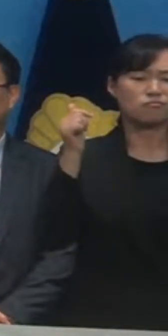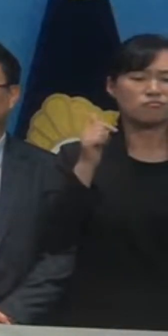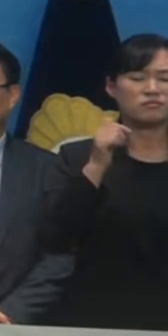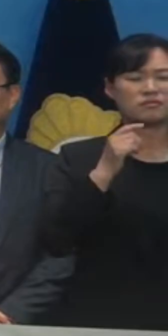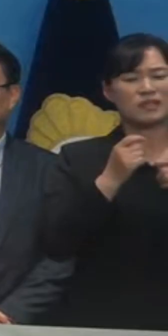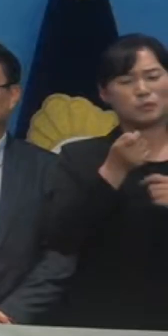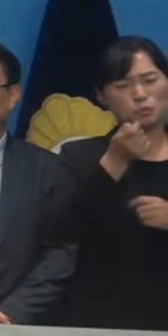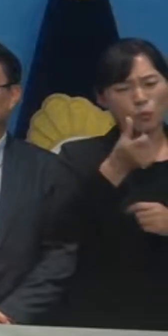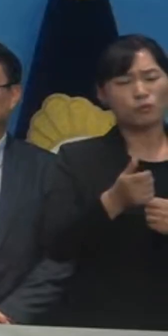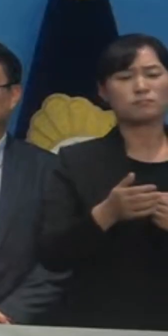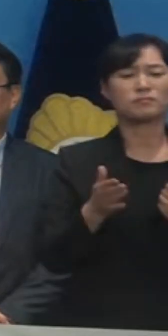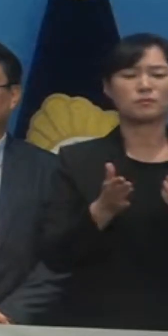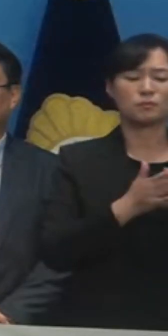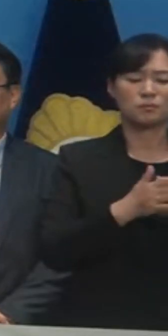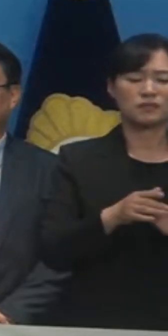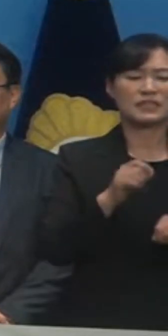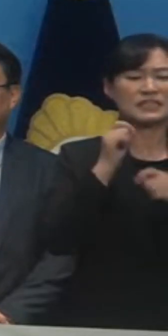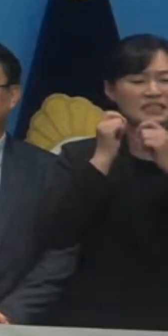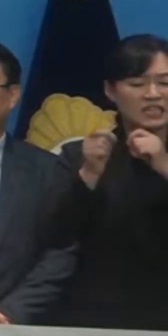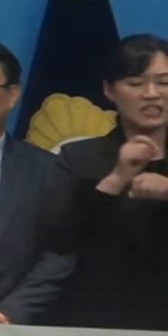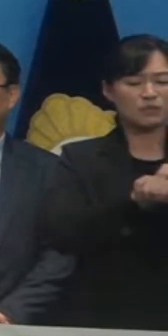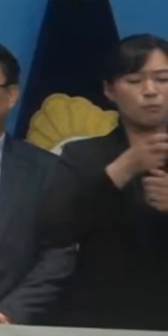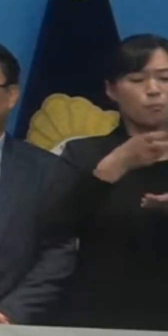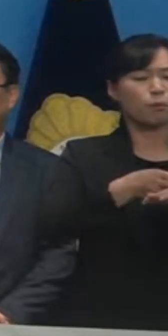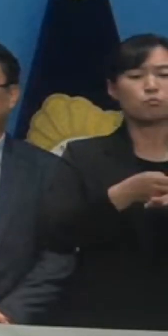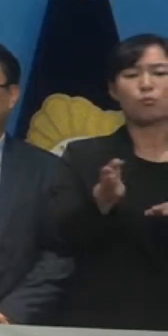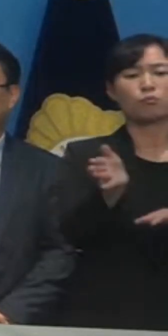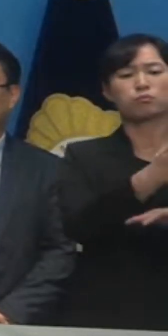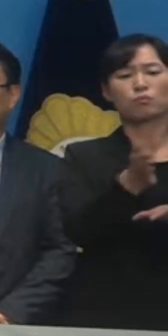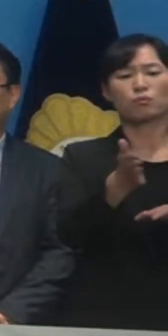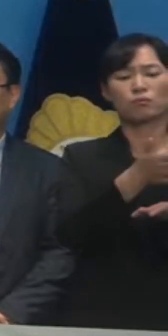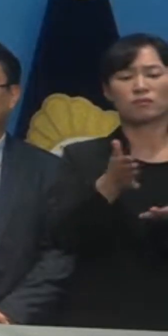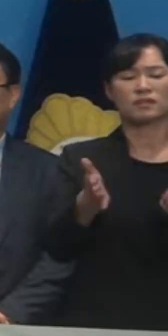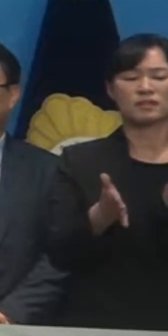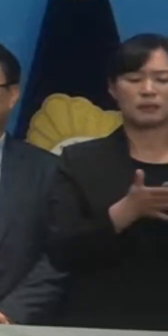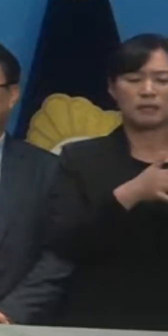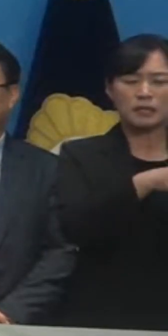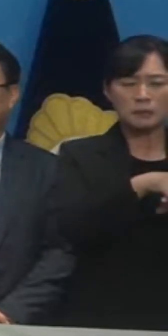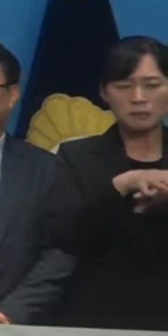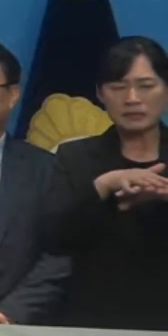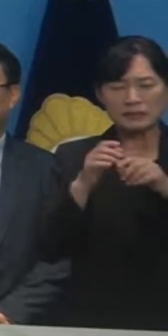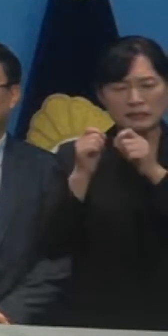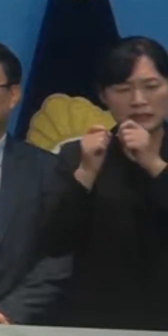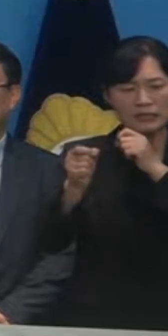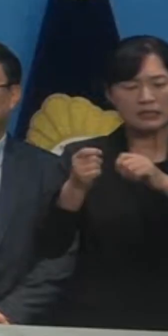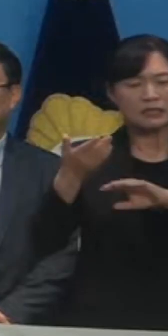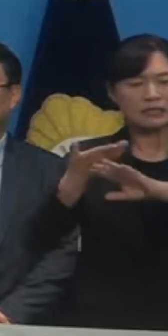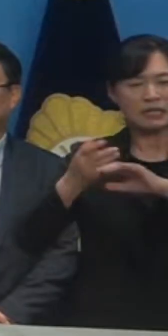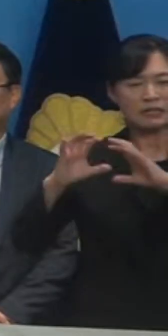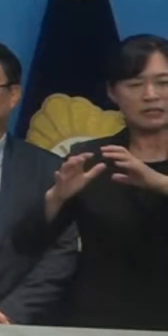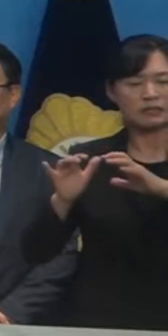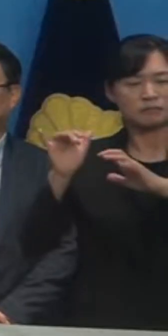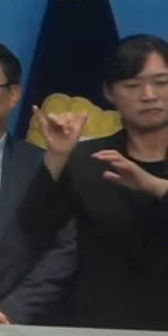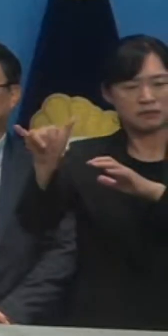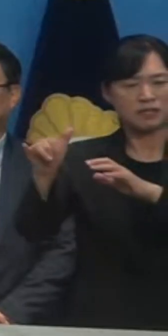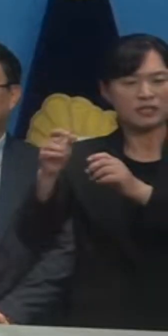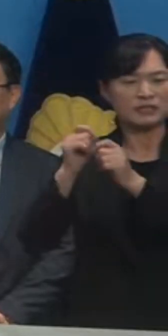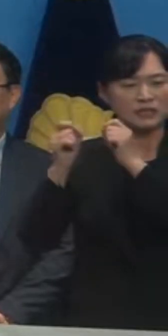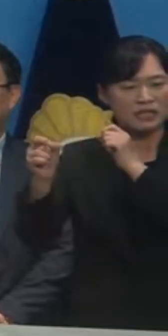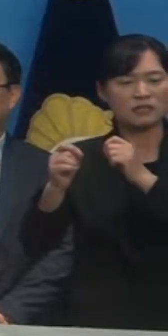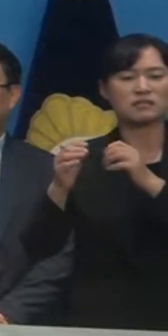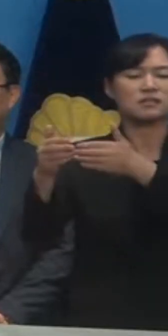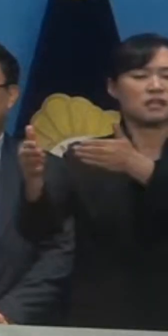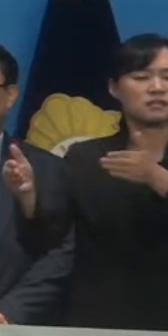데다가 사기 특별법조차 나와 있지 않기 때문에 조직 사기범과 해외 원정 조직 사기단들에